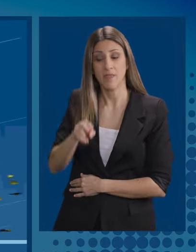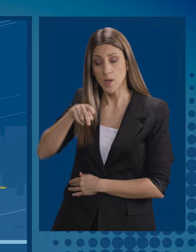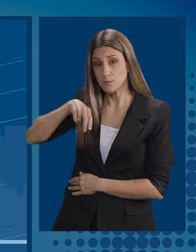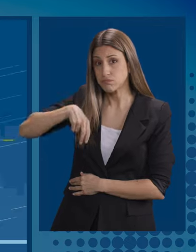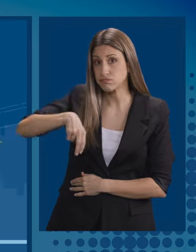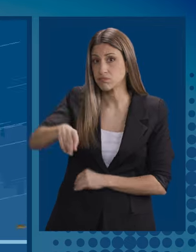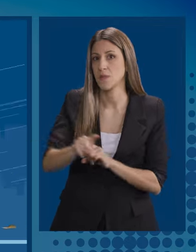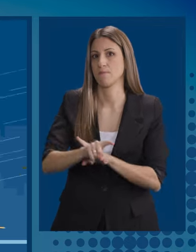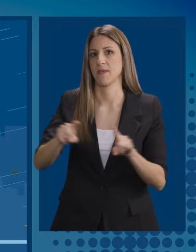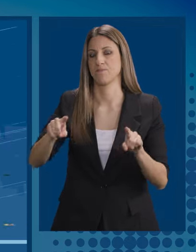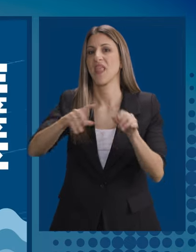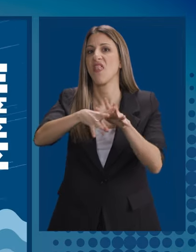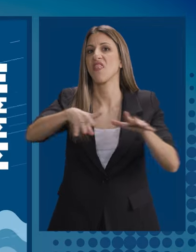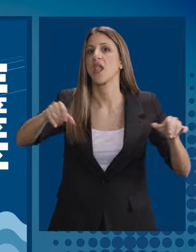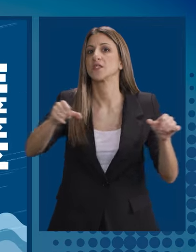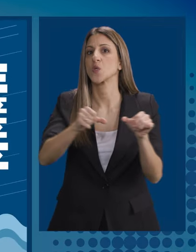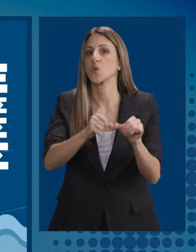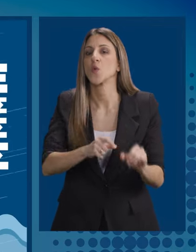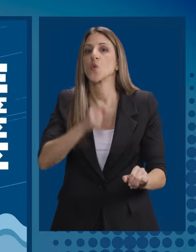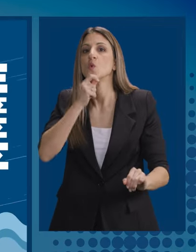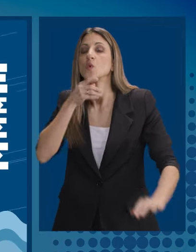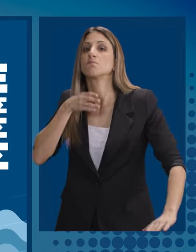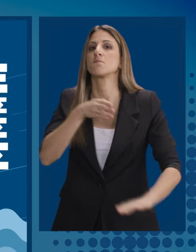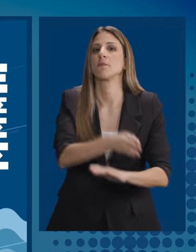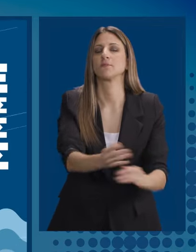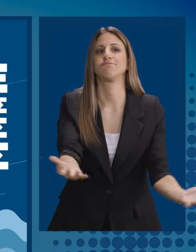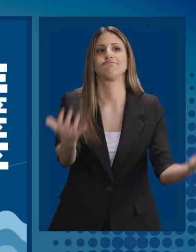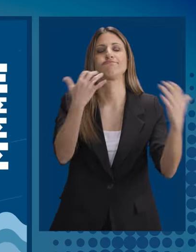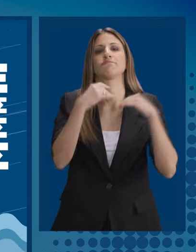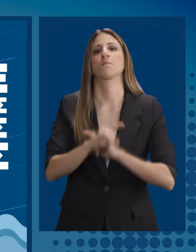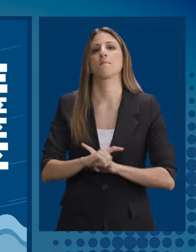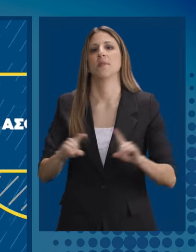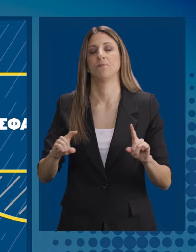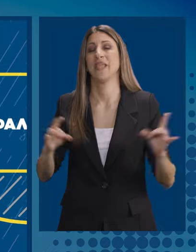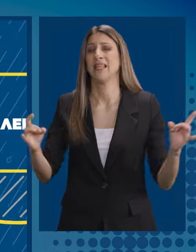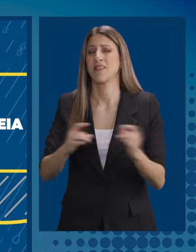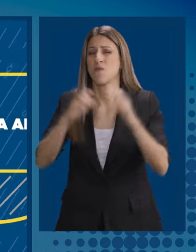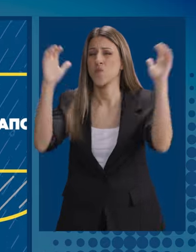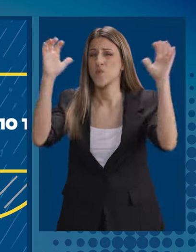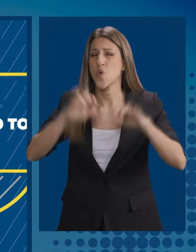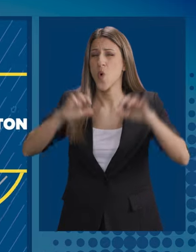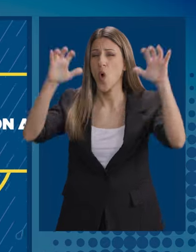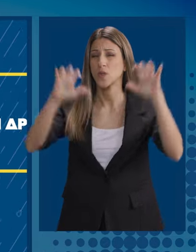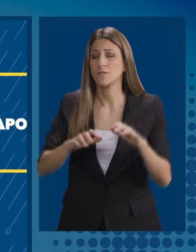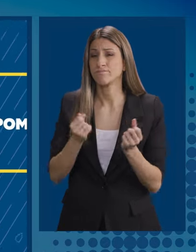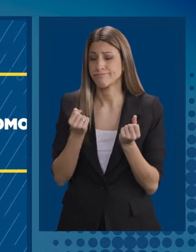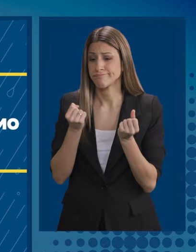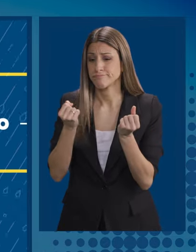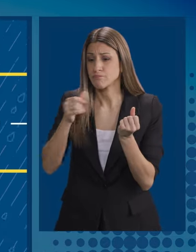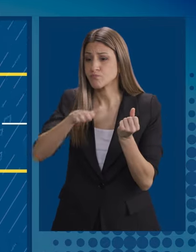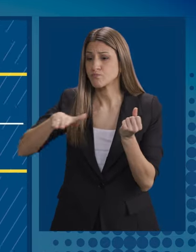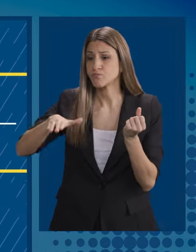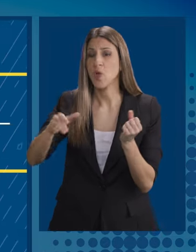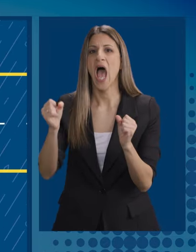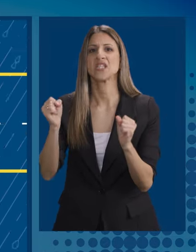από τα οποία μπορεί να πέσουν αντικείμενα. Απόφυγε δραστηριότητες σε θάλασσες και ακτές. Αν ξεσπάσει σφοδρή καταιγίδα ενώ οδηγείς,